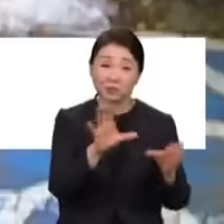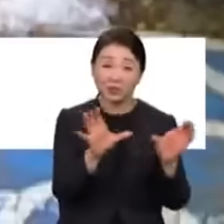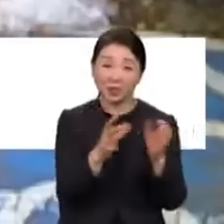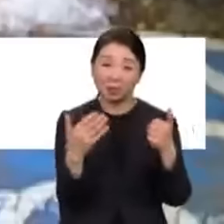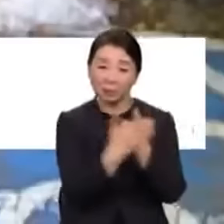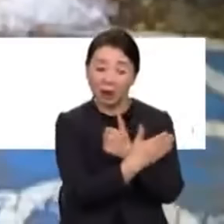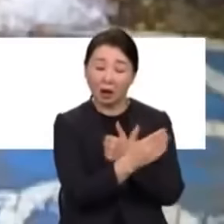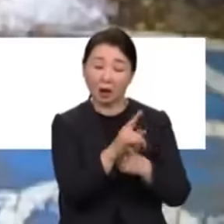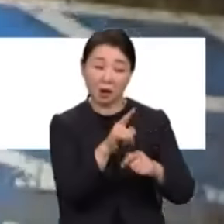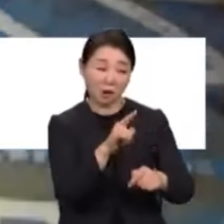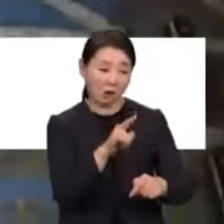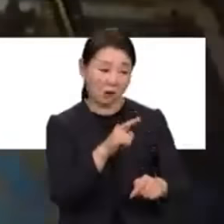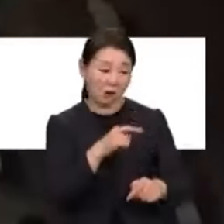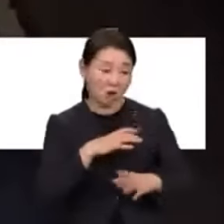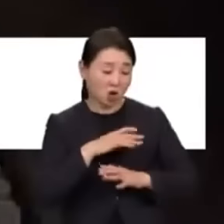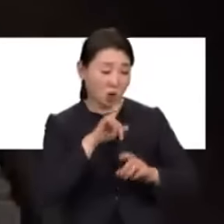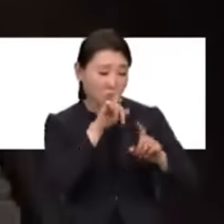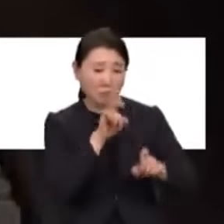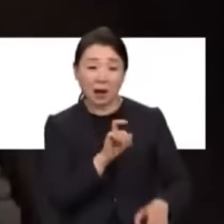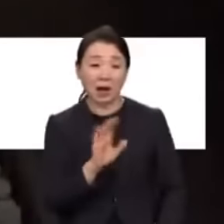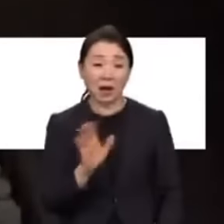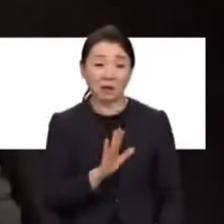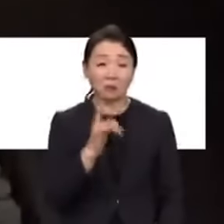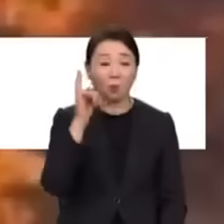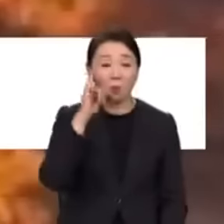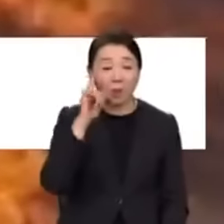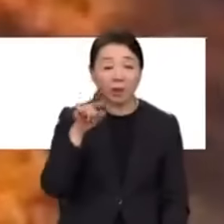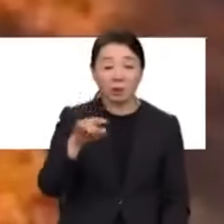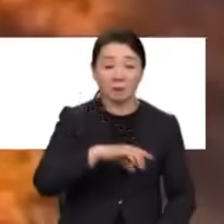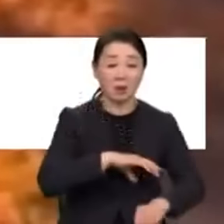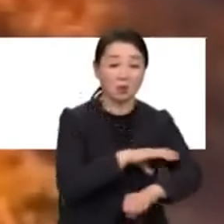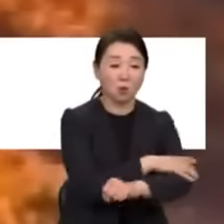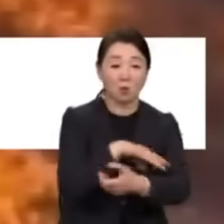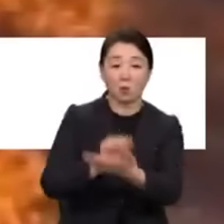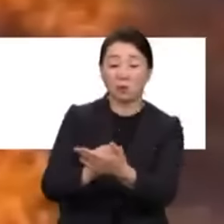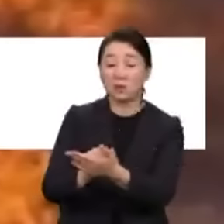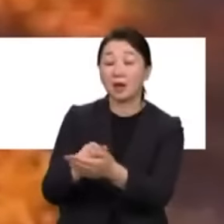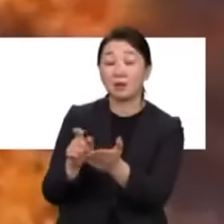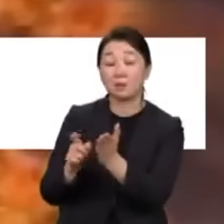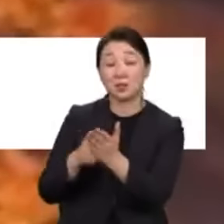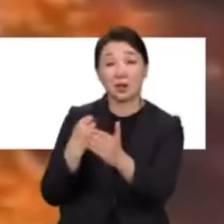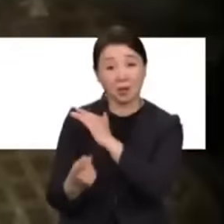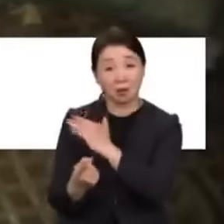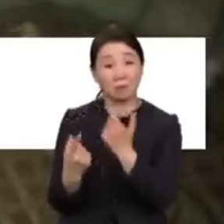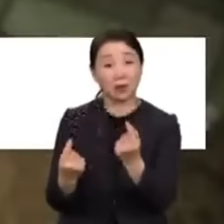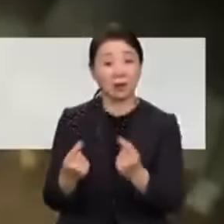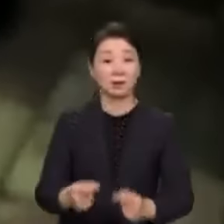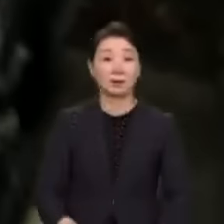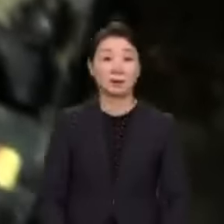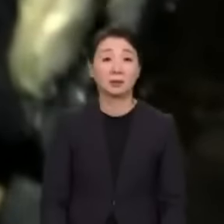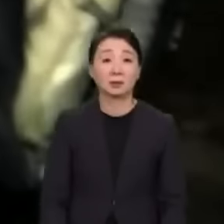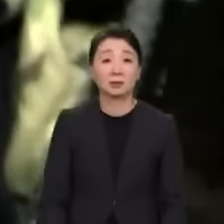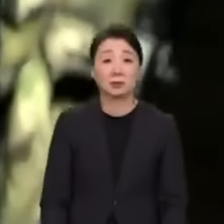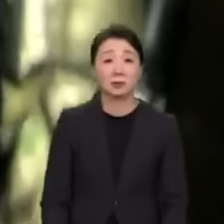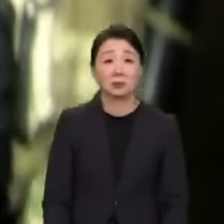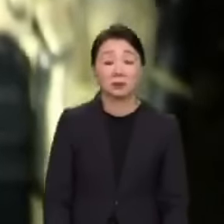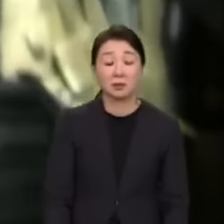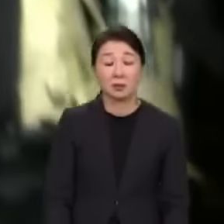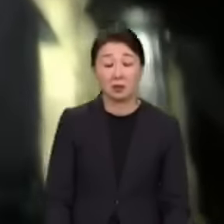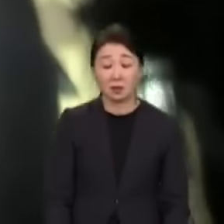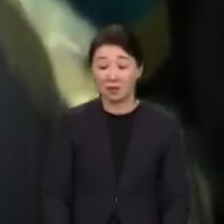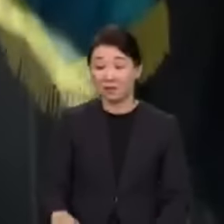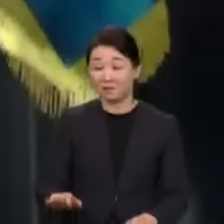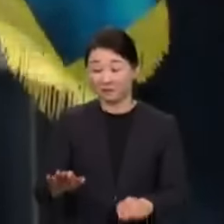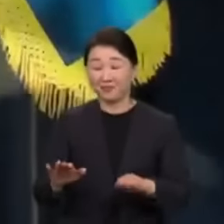아니고 실질적으로 권력을 영속화하려는 의도를 가진 비상계엄이었다. 현실은 그저